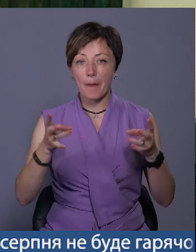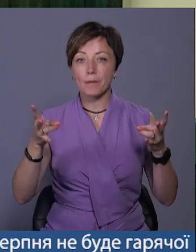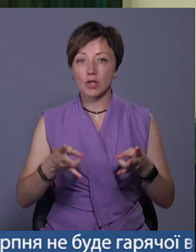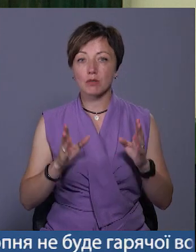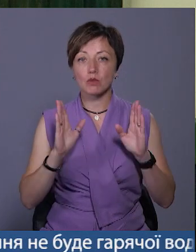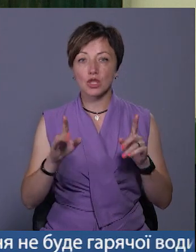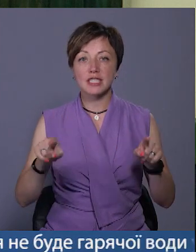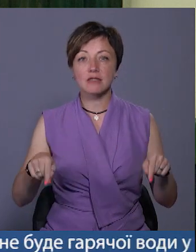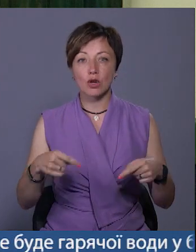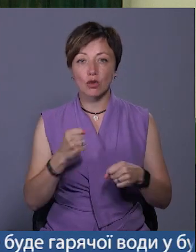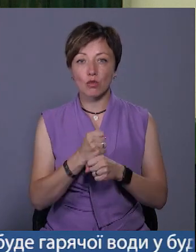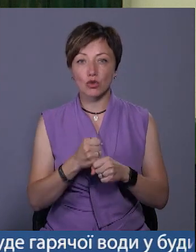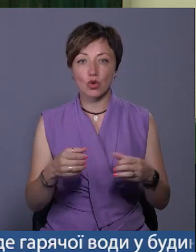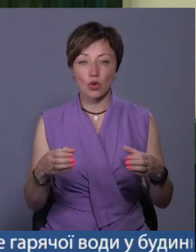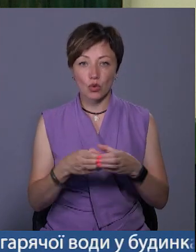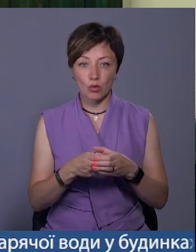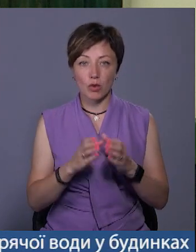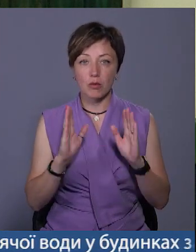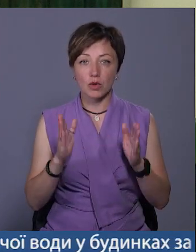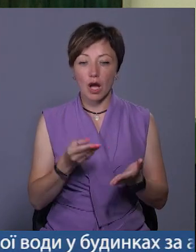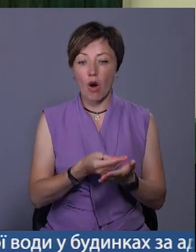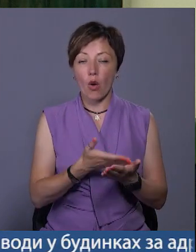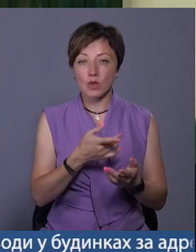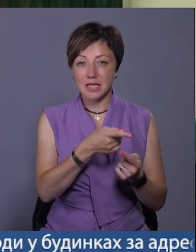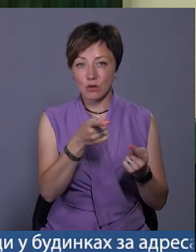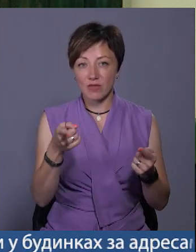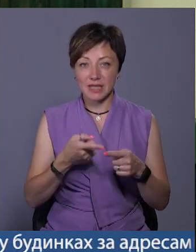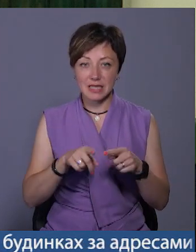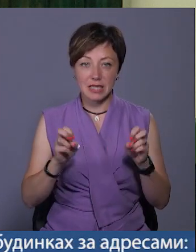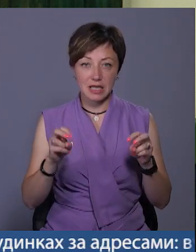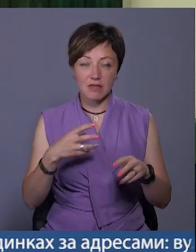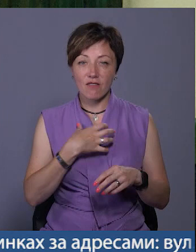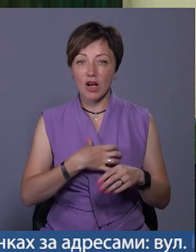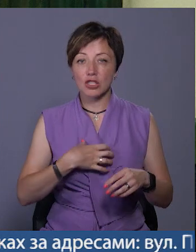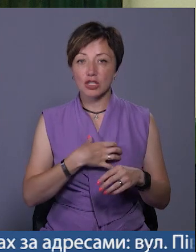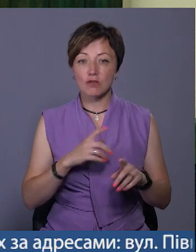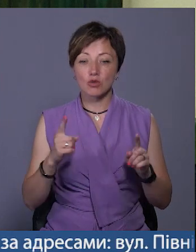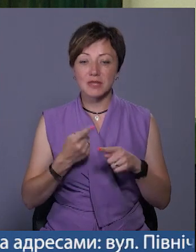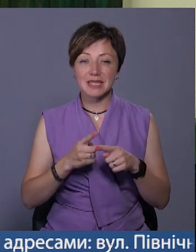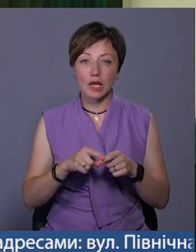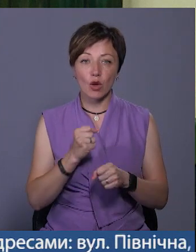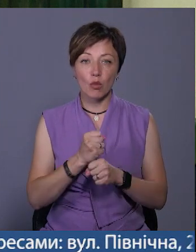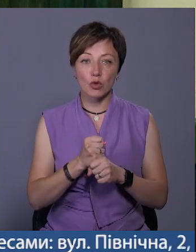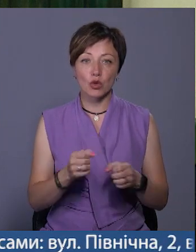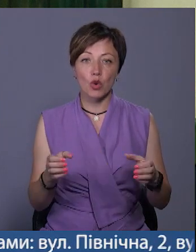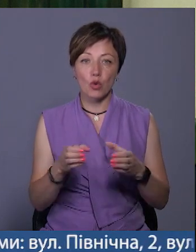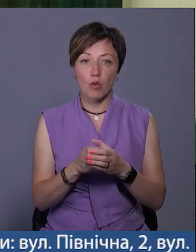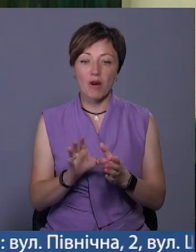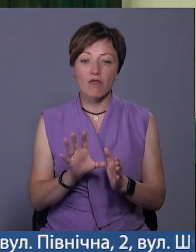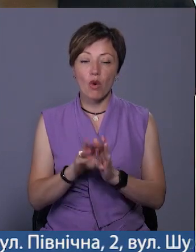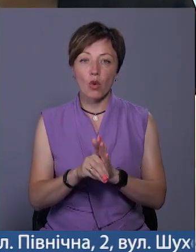буде створити робочу групу, яка буде оцінювати ці ризики. Дуже важливо, щоб до цієї робочої групи